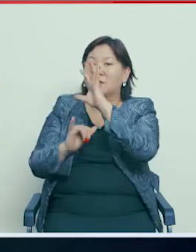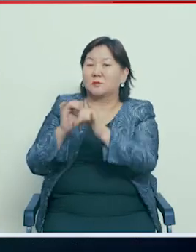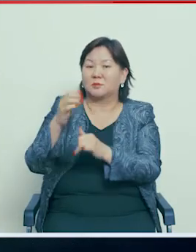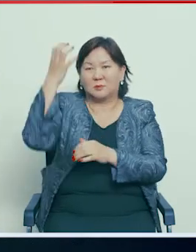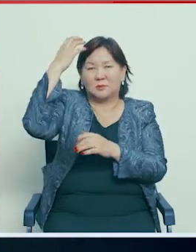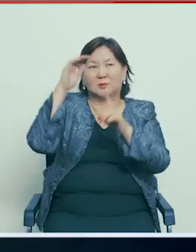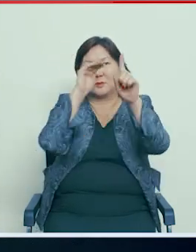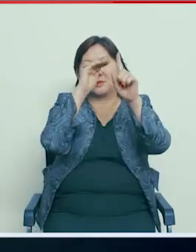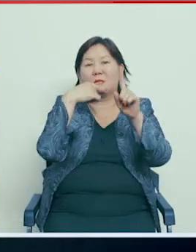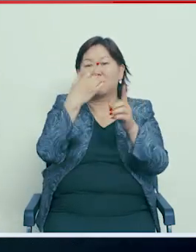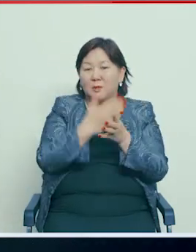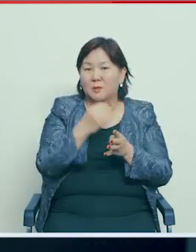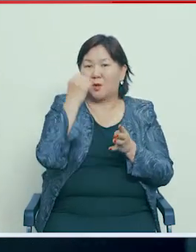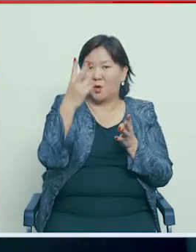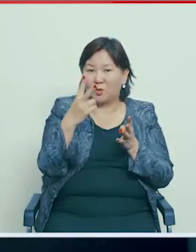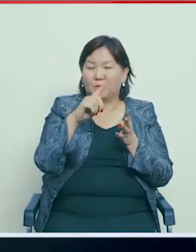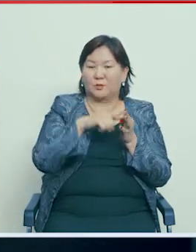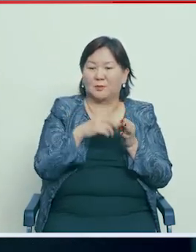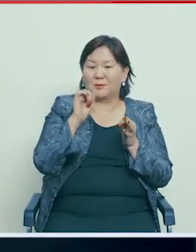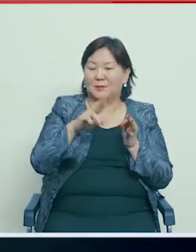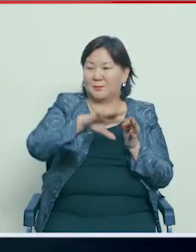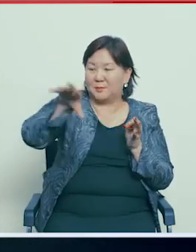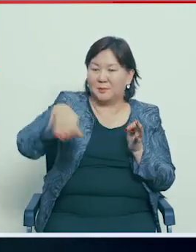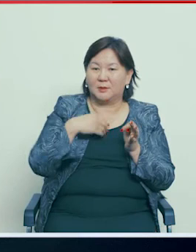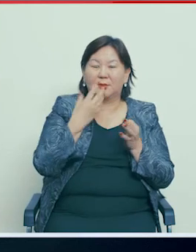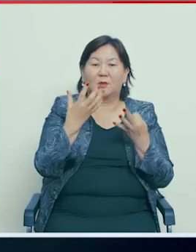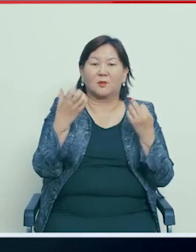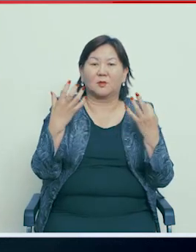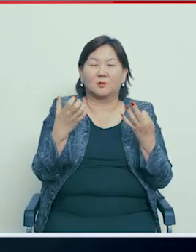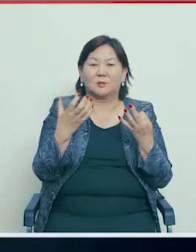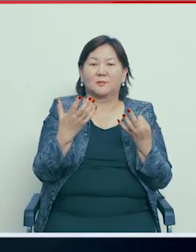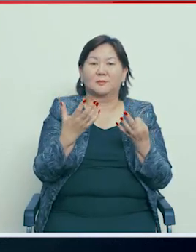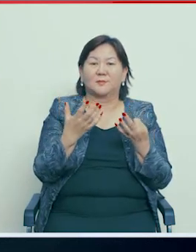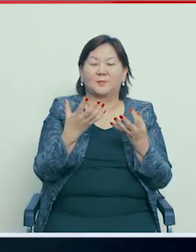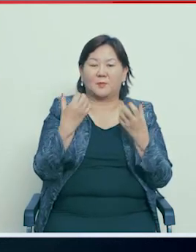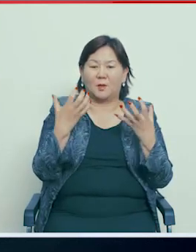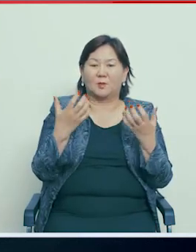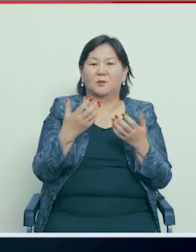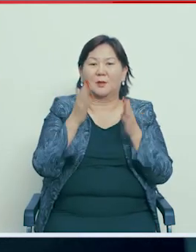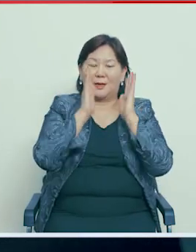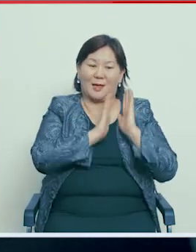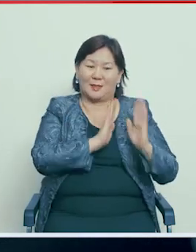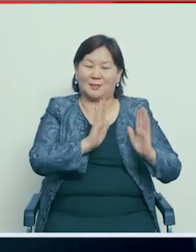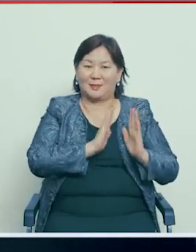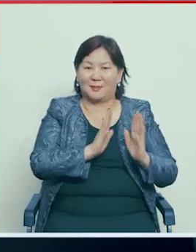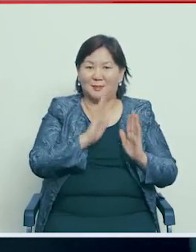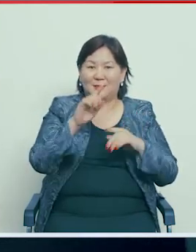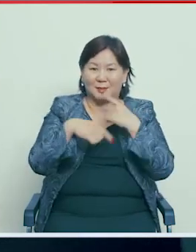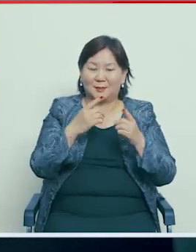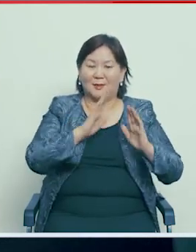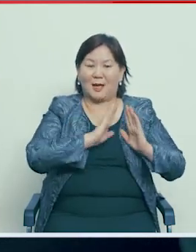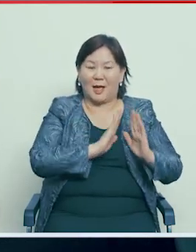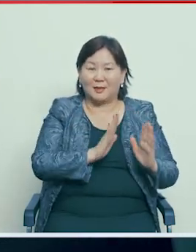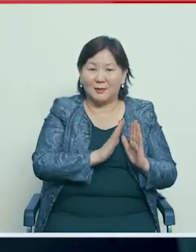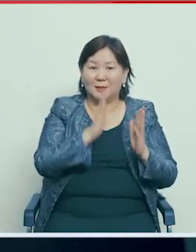засгийнхандаа хандаж хэлмээр байна. Хоёрдугаар сая бидний ярьжсэн нэг гол хэсэг маань одоо ингээд нэлээд хүмүүсийн хандлага муу байна гэж ярьлаа. Хандлага муу